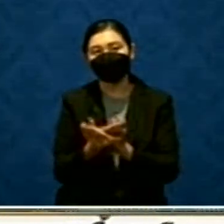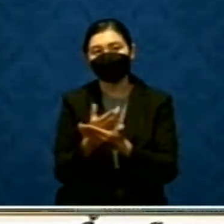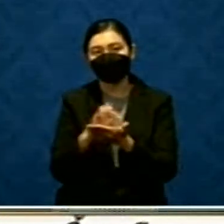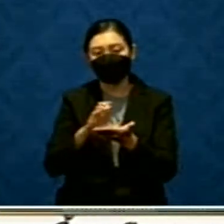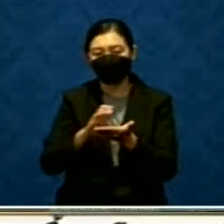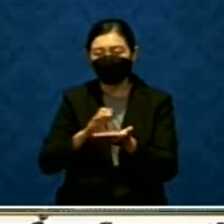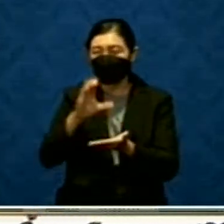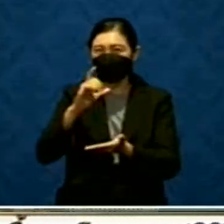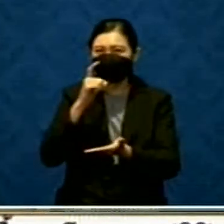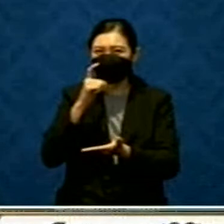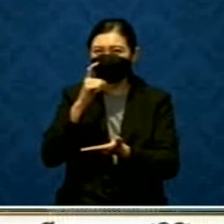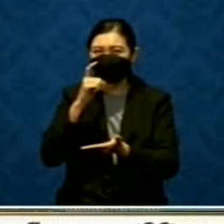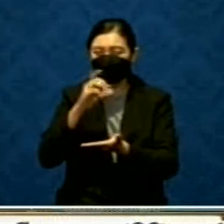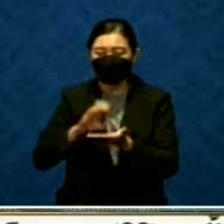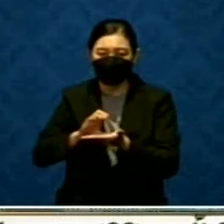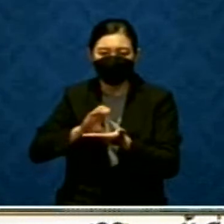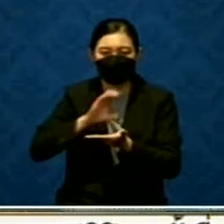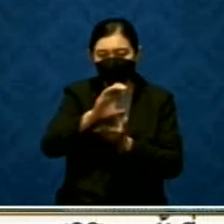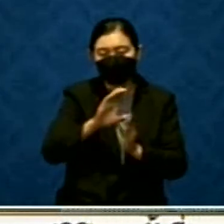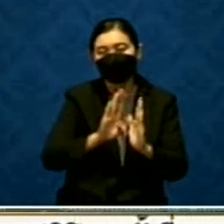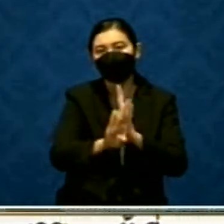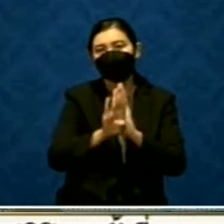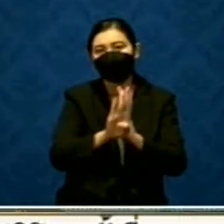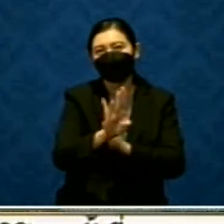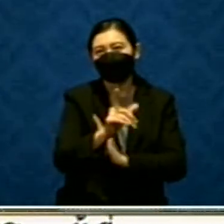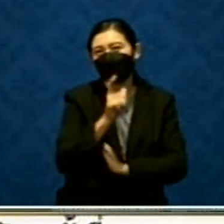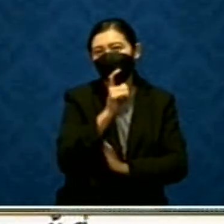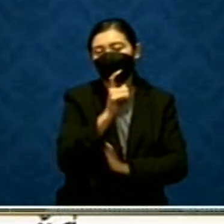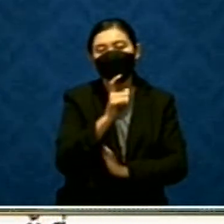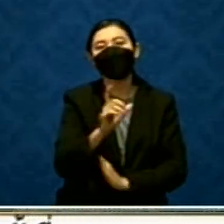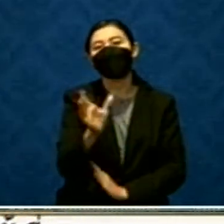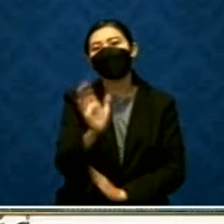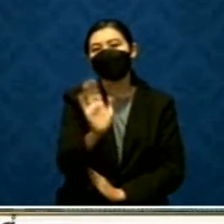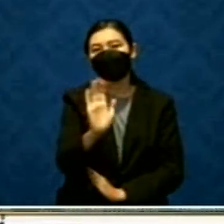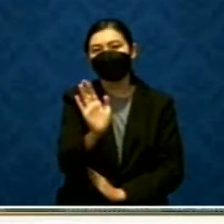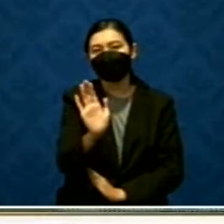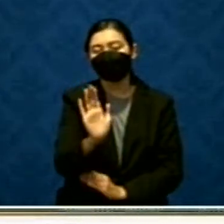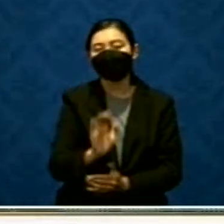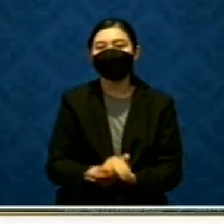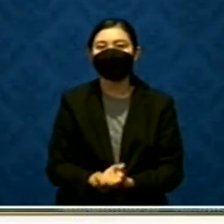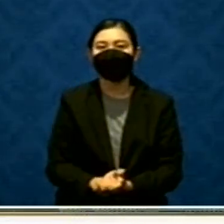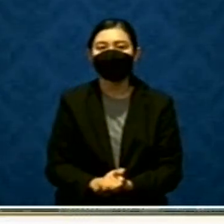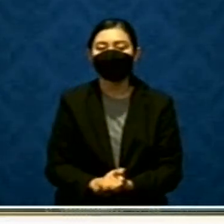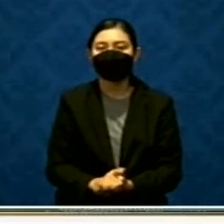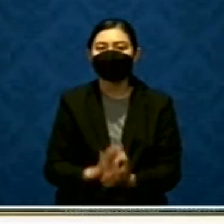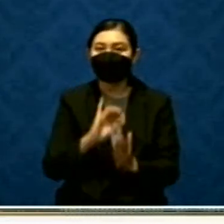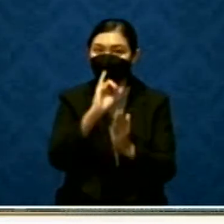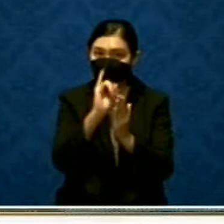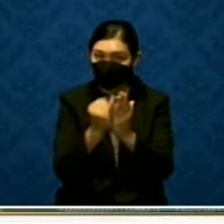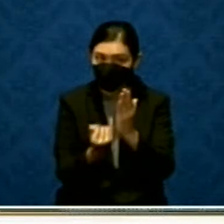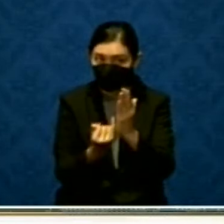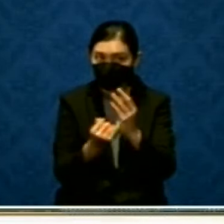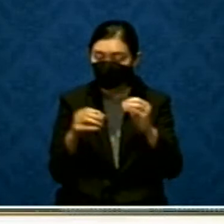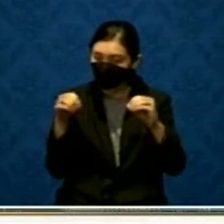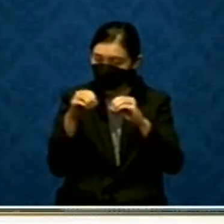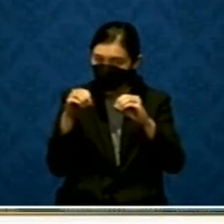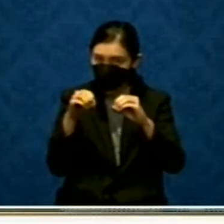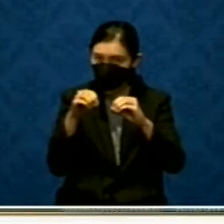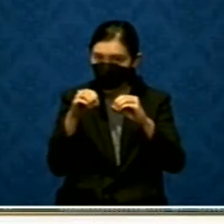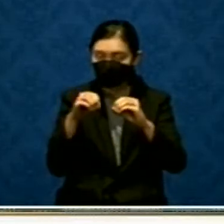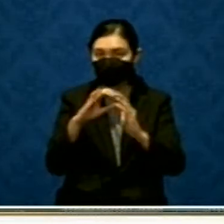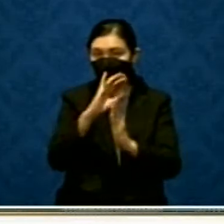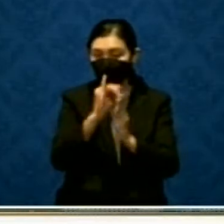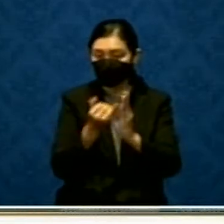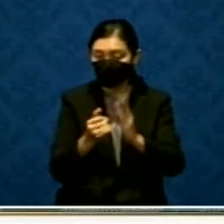ากกว่าจังหวัดอื่นๆนะครับถ้าดูพิจารณานะครับก็จะมีจังหวัดที่เอามาเทียบเคียงที่เป็นจังหวัดใหญ่ๆนะครับอย่